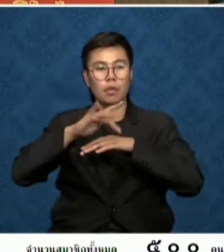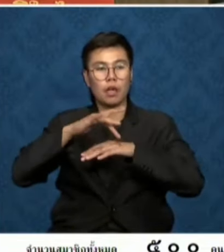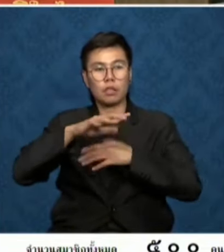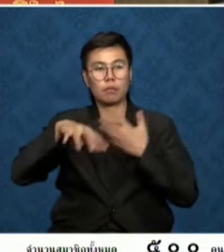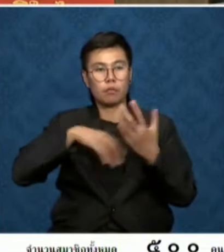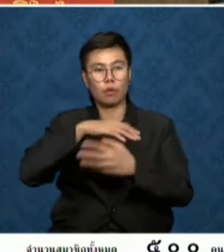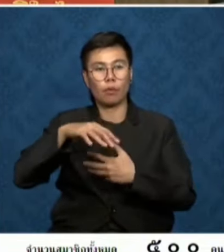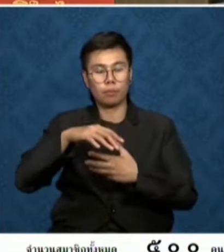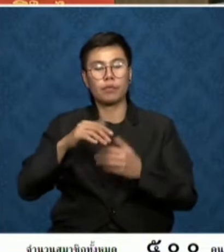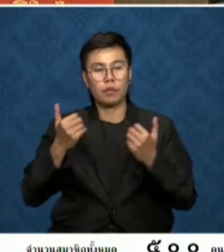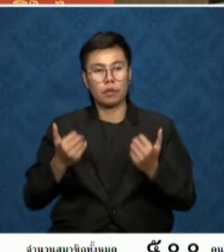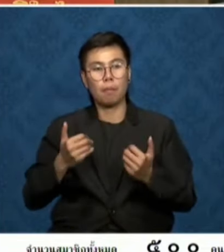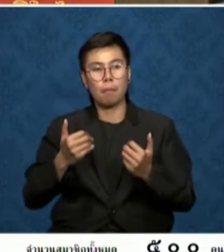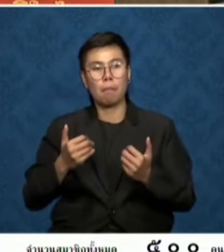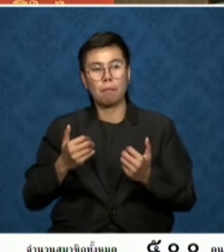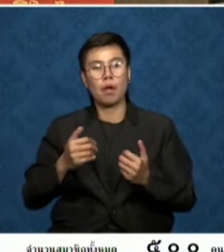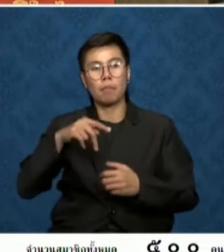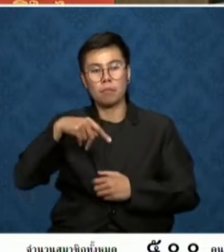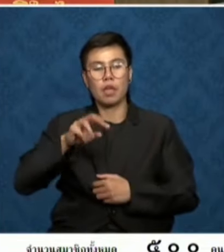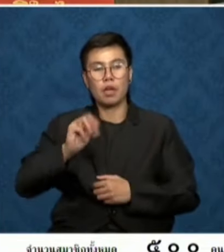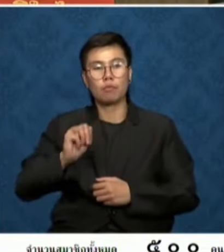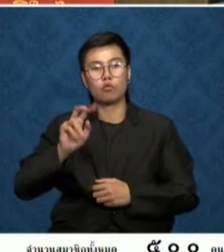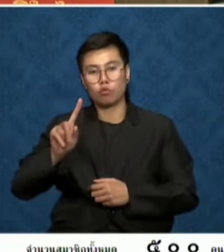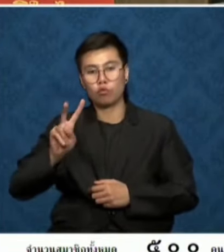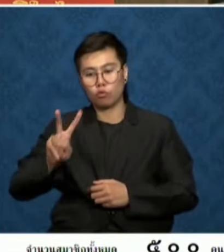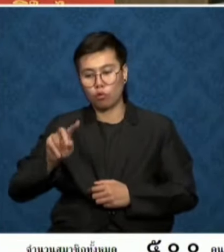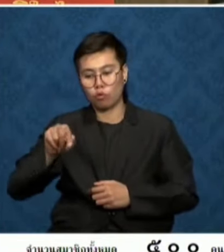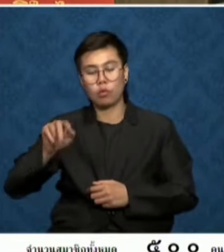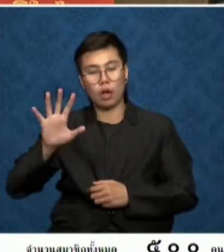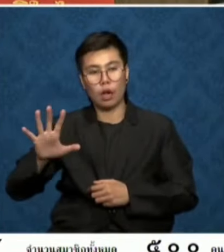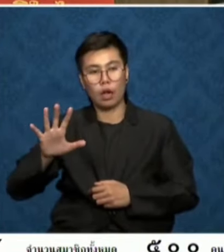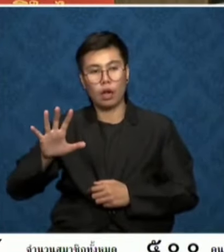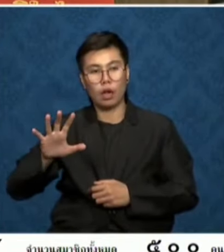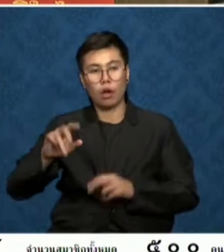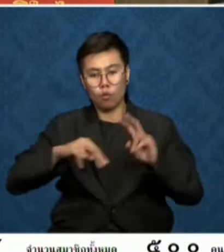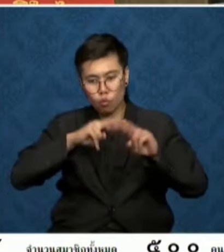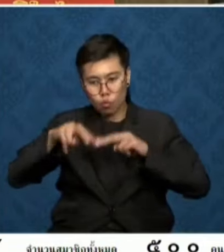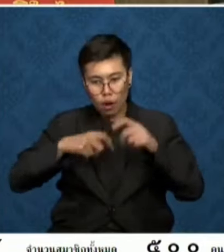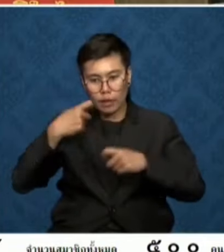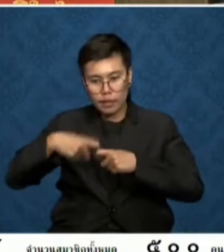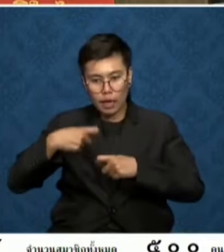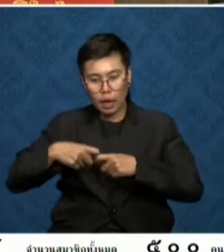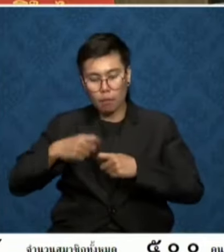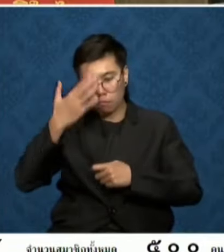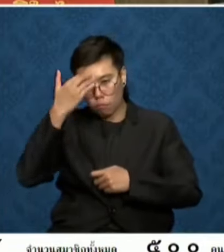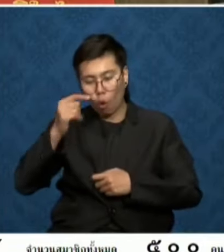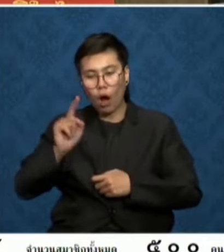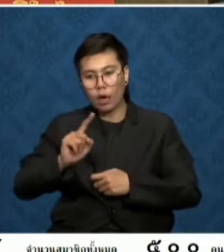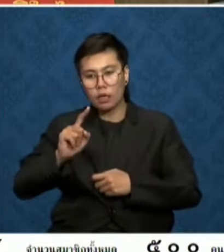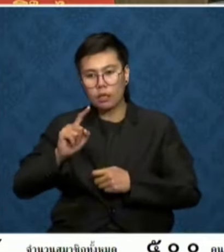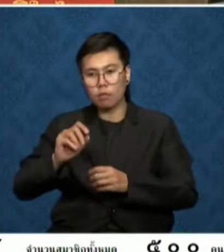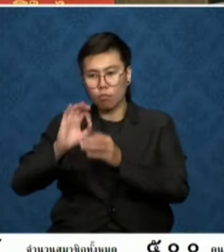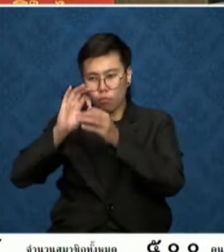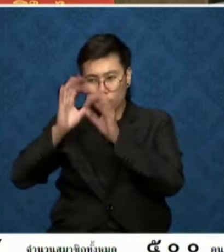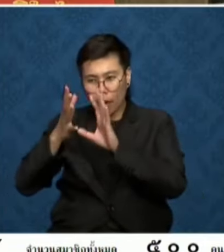เราอาจจะบอกว่าปัญหาที่เกิดขึ้นของ PM 2.5 นั้นเนี่ยมันเป็นการควบคุมที่ยากเพราะบางทีมันเกิดการเผาไหม้จากด้วยฤ